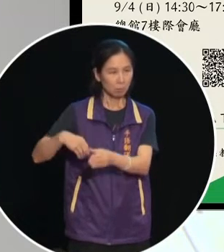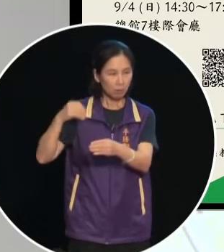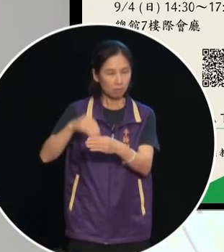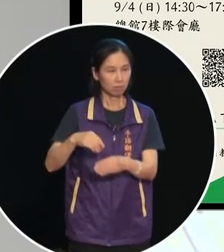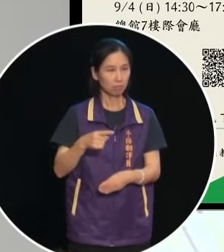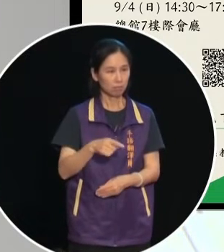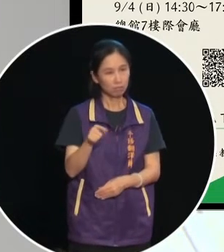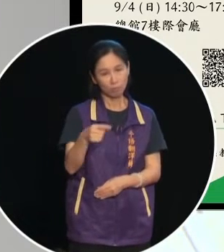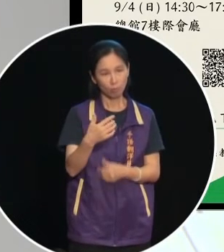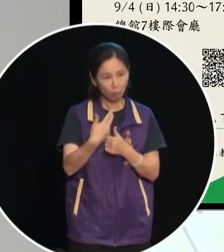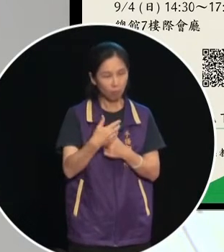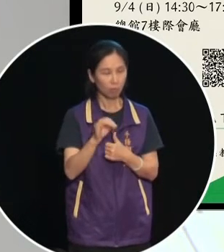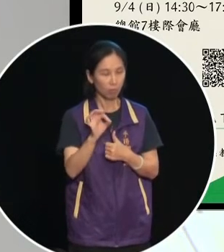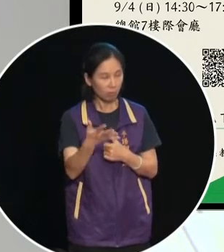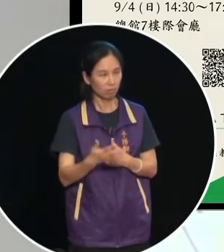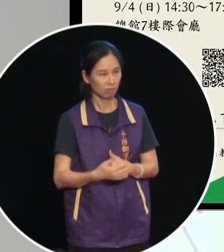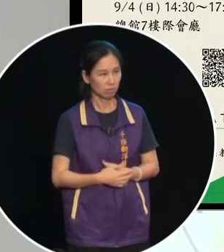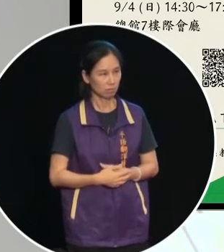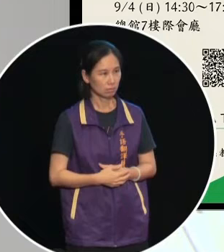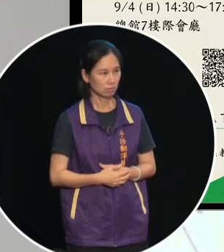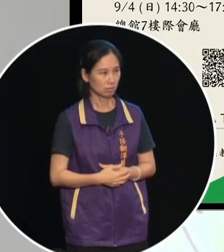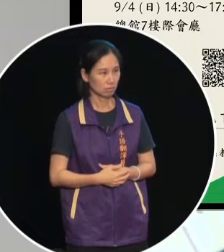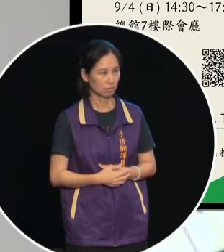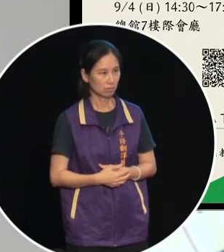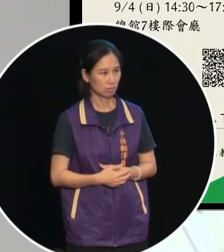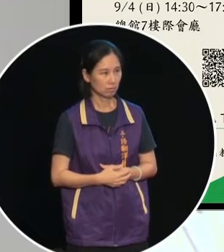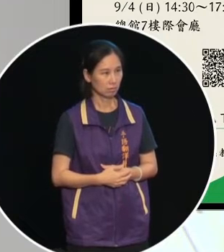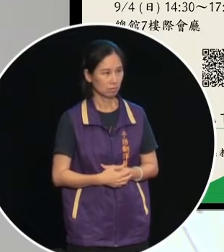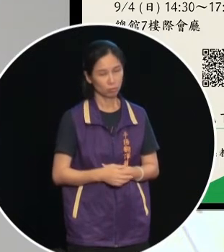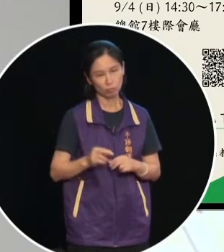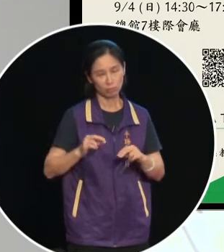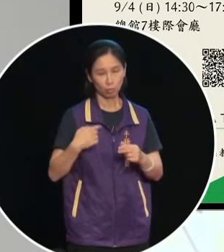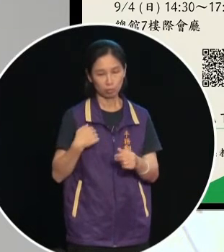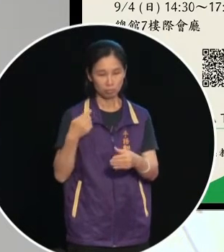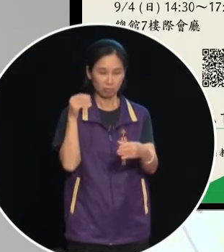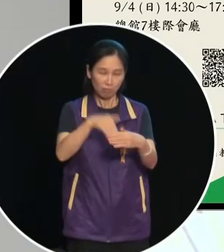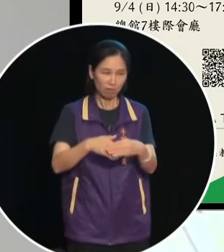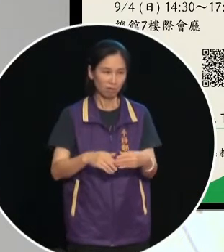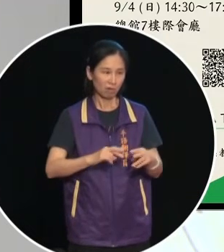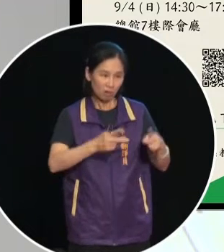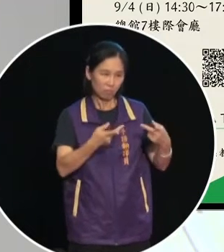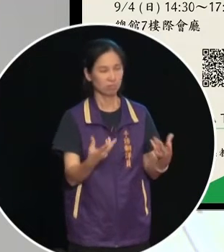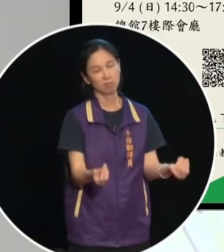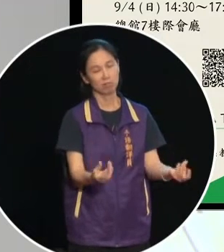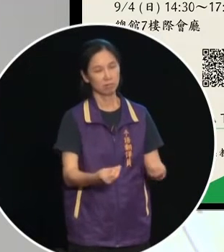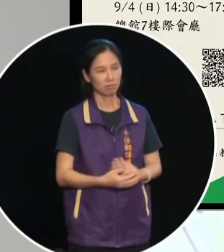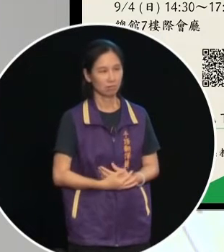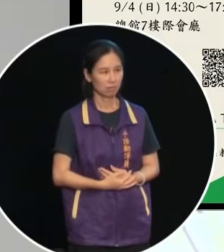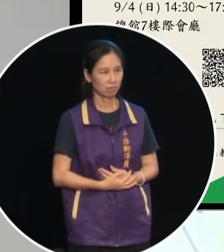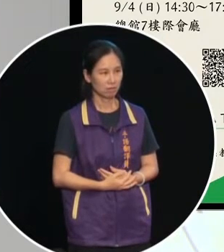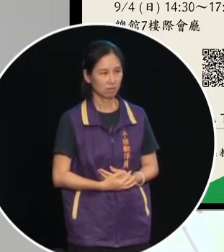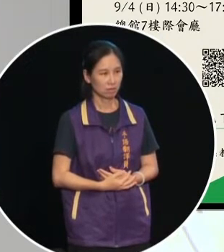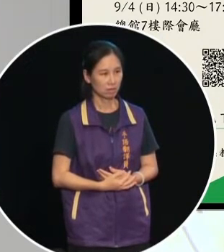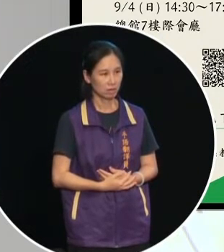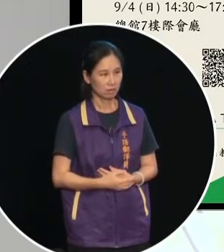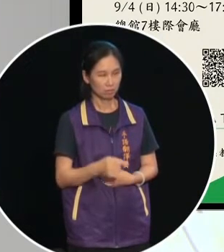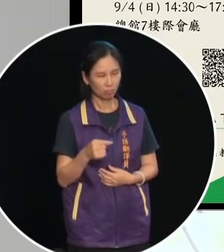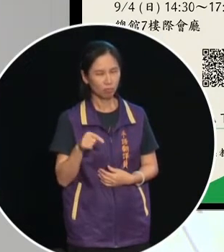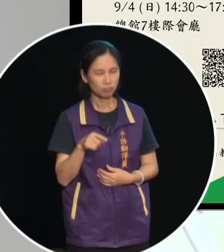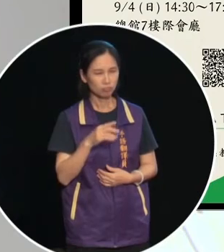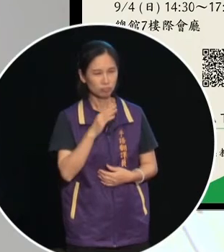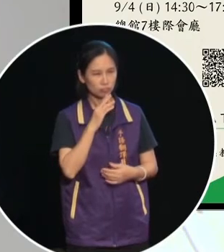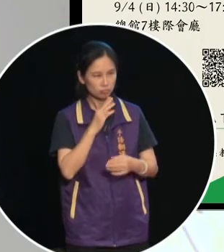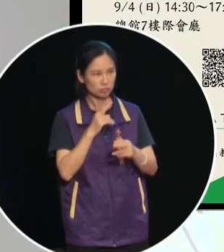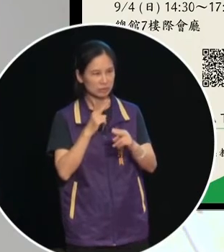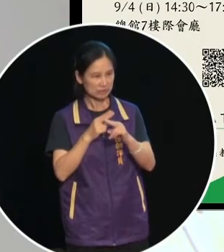为什么我投票也没有改变，没什么改变，我没有话讲，真的是因为他是一种这样的信仰，